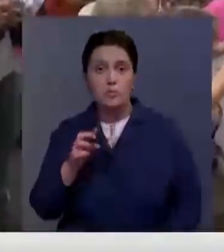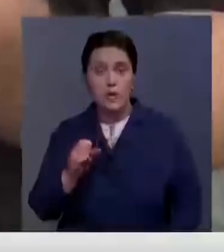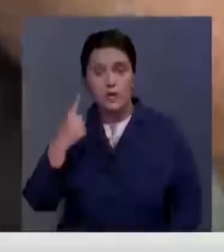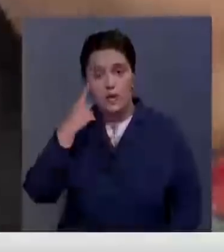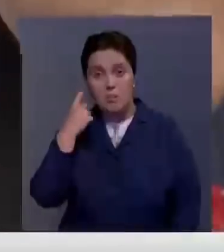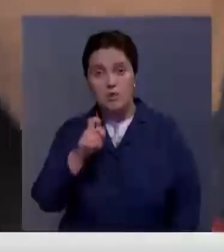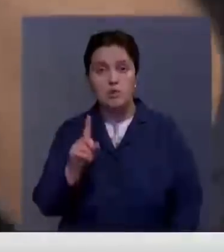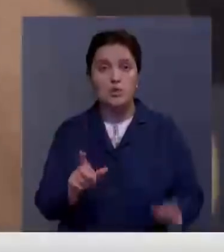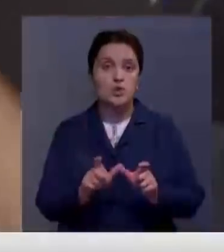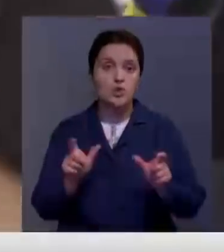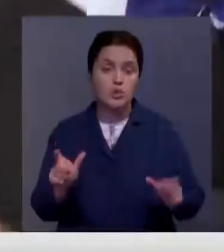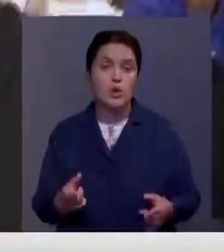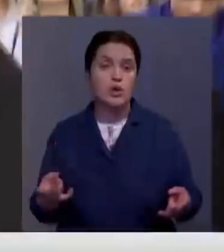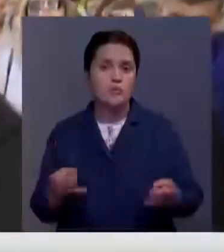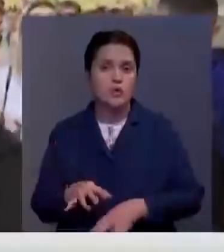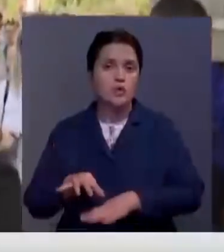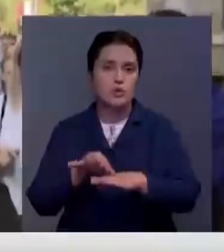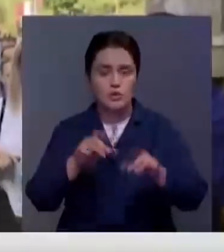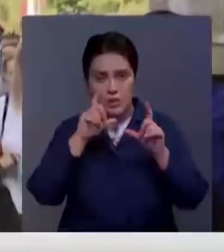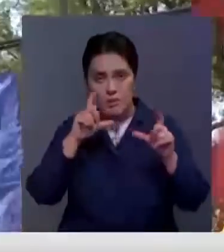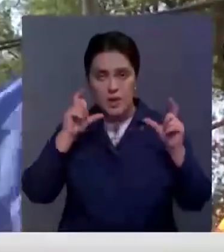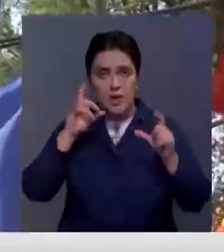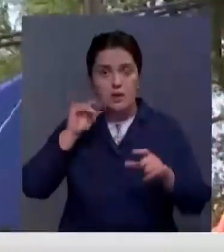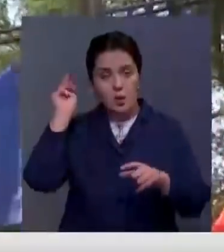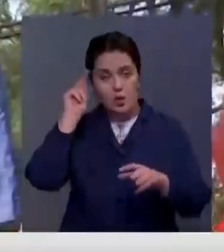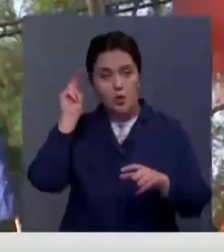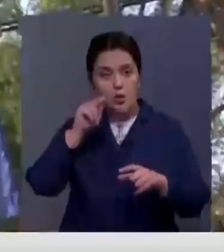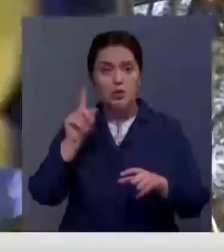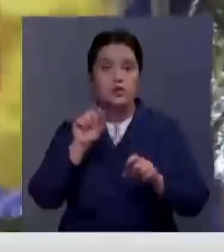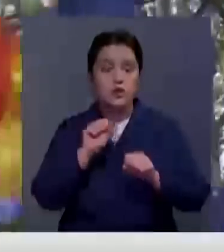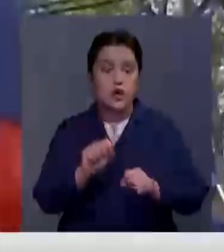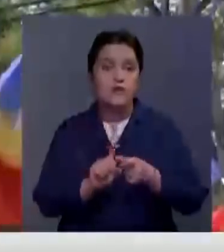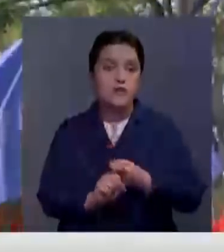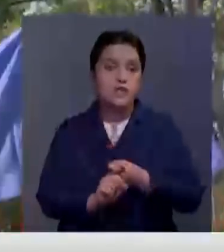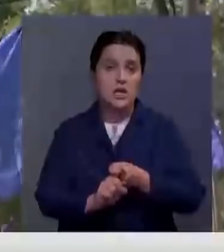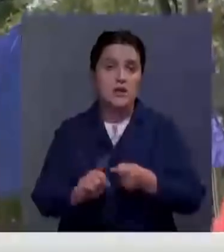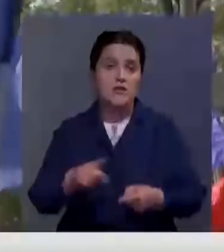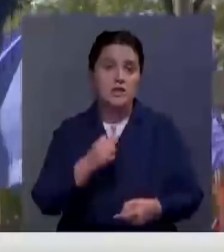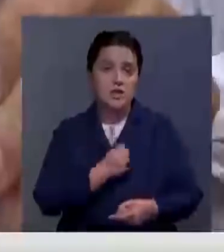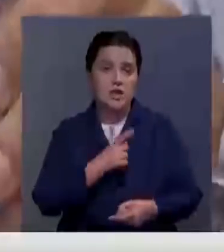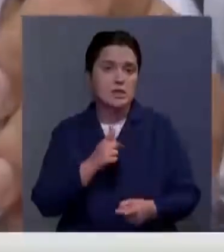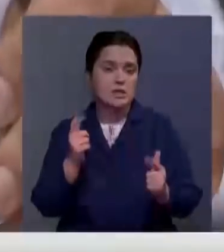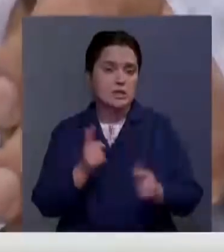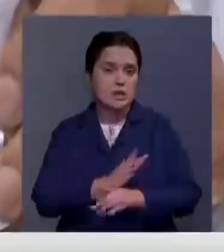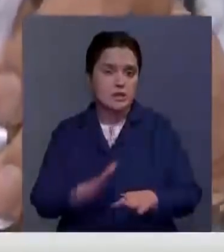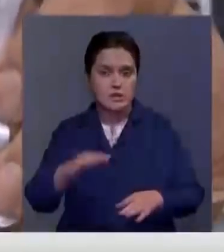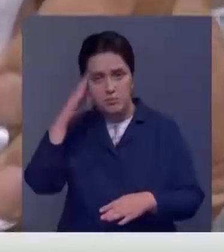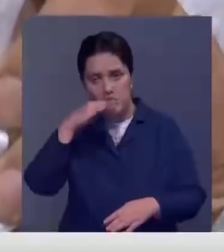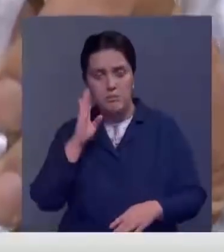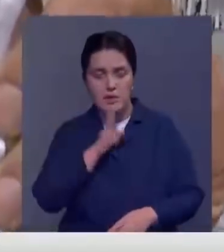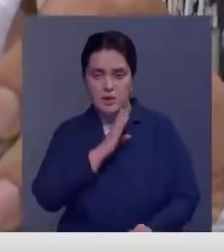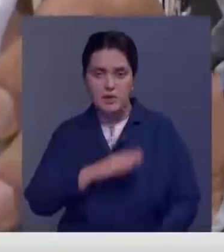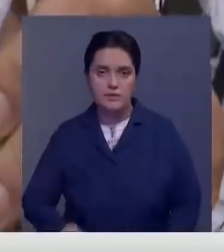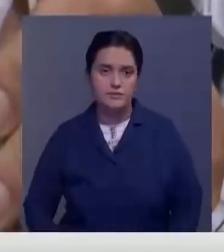Орбан напомнил, что школьникам необходимо носить маски на уроках, чтобы защититься от вируса, и выразил сожаление из-за несогласия